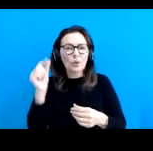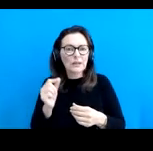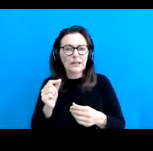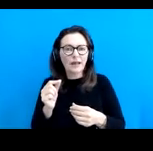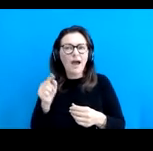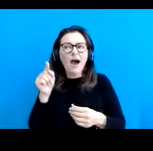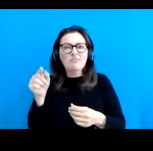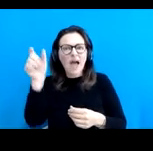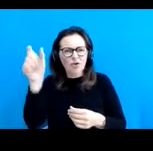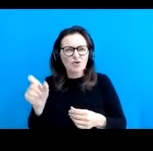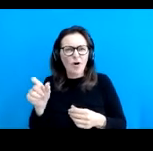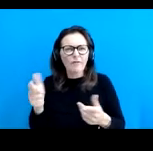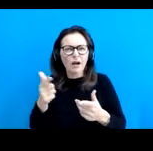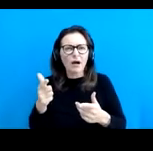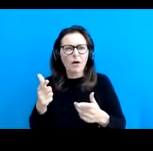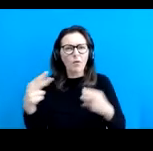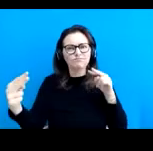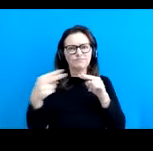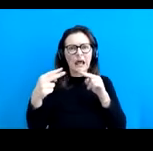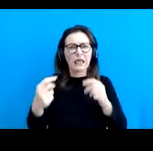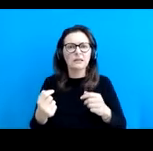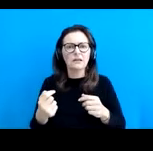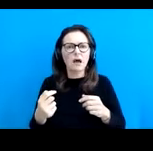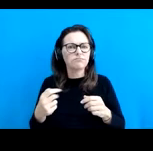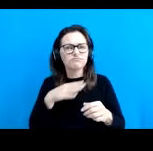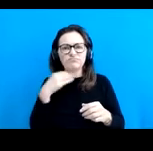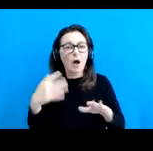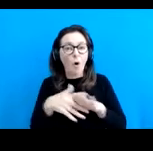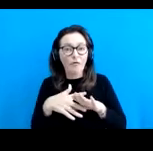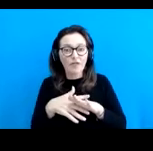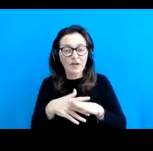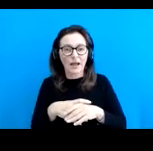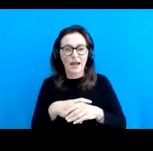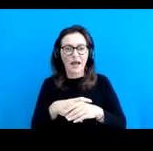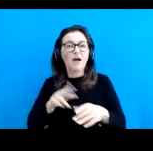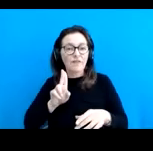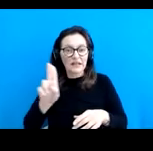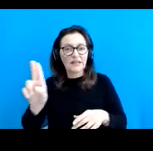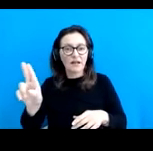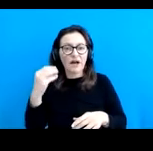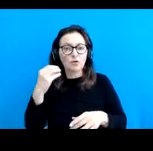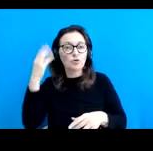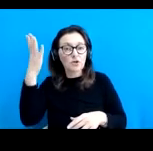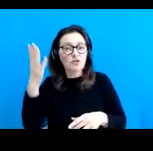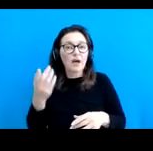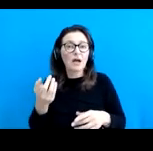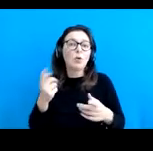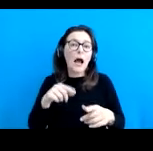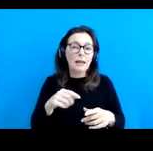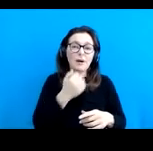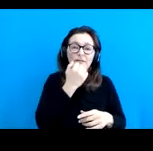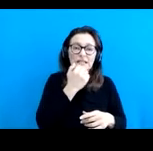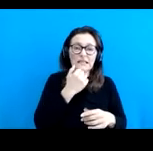tak človek lahko naleti na veliko ovir v nadaljevanju izobraževanja, pa tudi na delovnem mestu ali pa v zasebnem